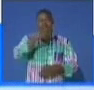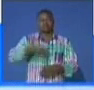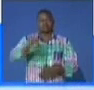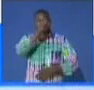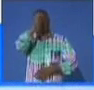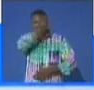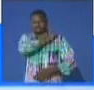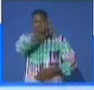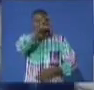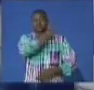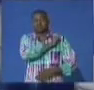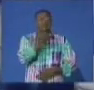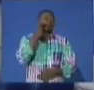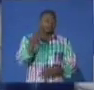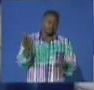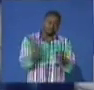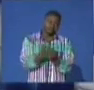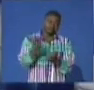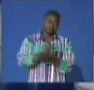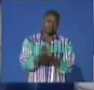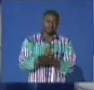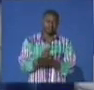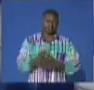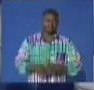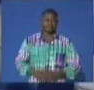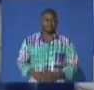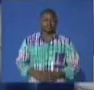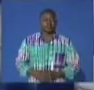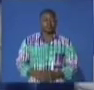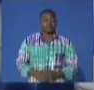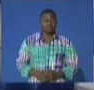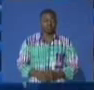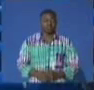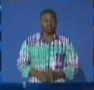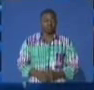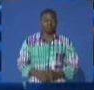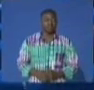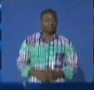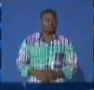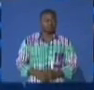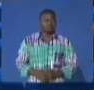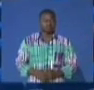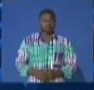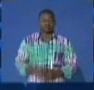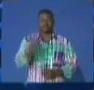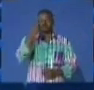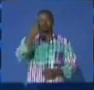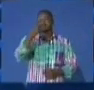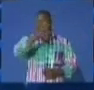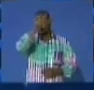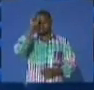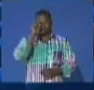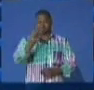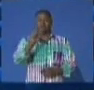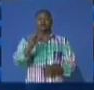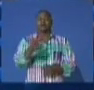Le reportage est signé Nongba Kouda et Ismaël Diloma Sirima. Deux questions orales suivies de